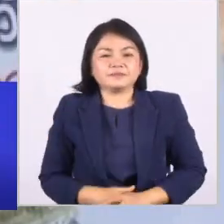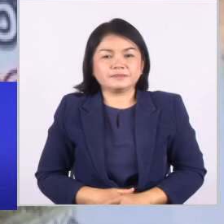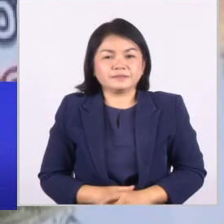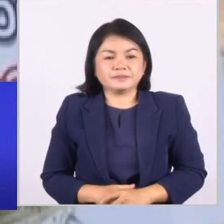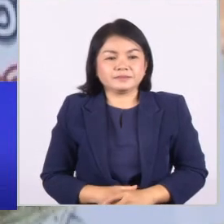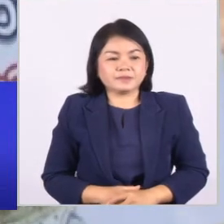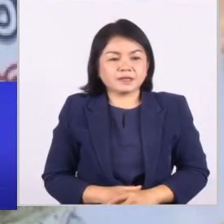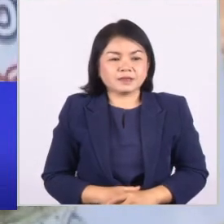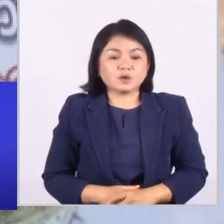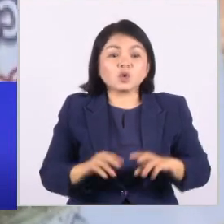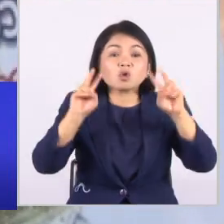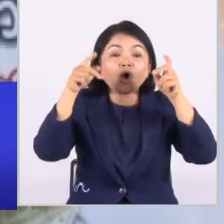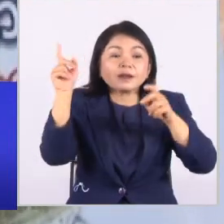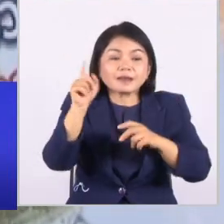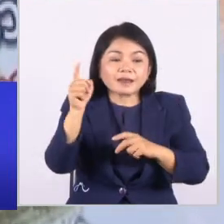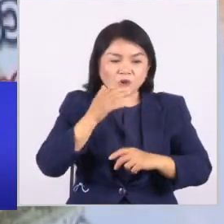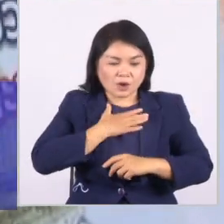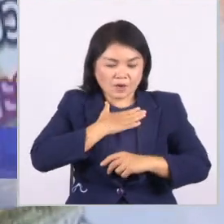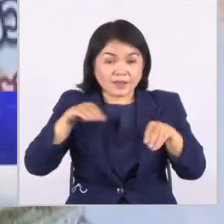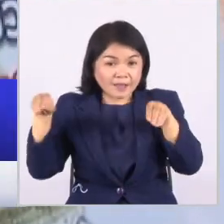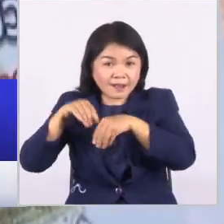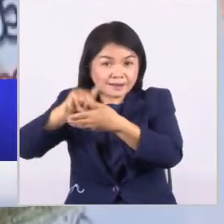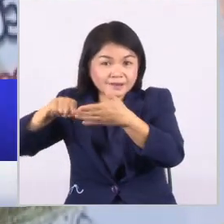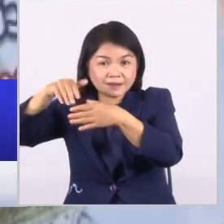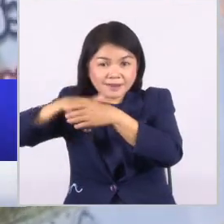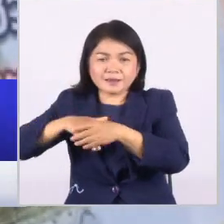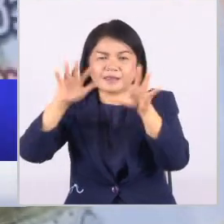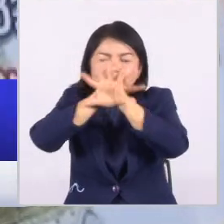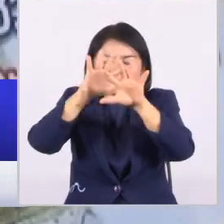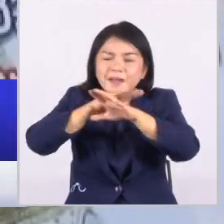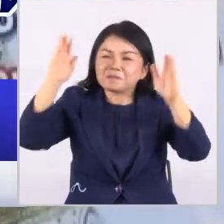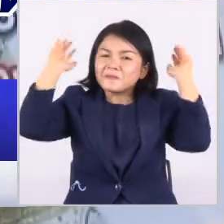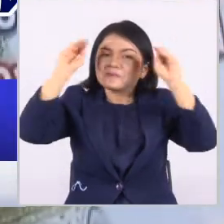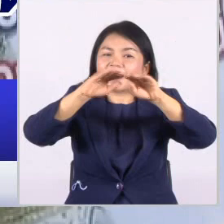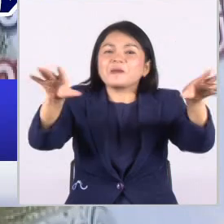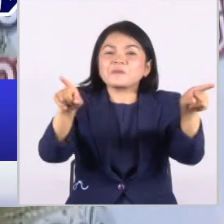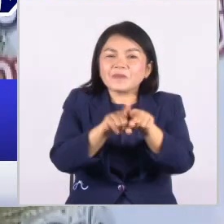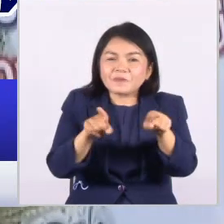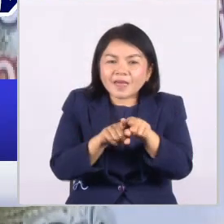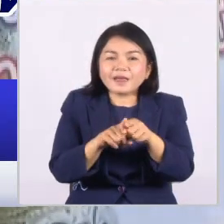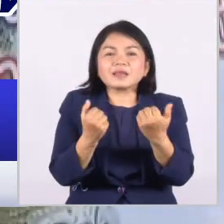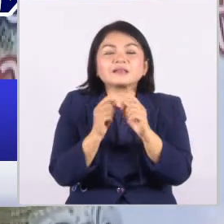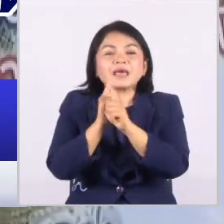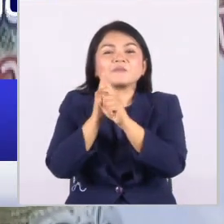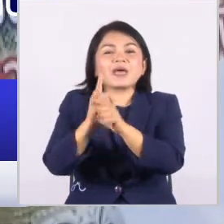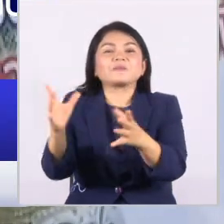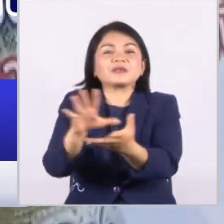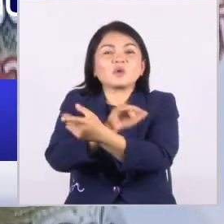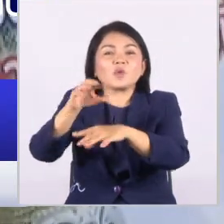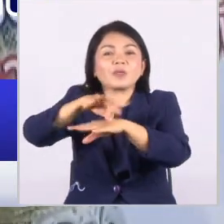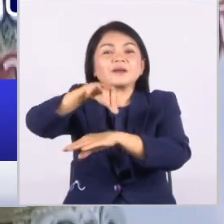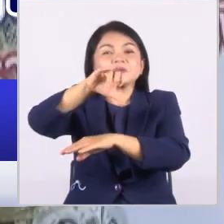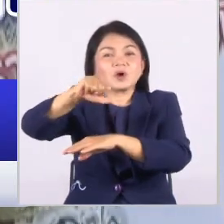ก็คือคอนเซ็ปต์ของเราก็คือช่วงนี้เป็นช่วงเลือกตั้งนะครับก็จะทำออกมาแนวแบบหาเสียงนิดนึงเพื่อที่ได้กับอินกับสถานการณ์บ้านเมืองตอนนี้ครับที่เขา